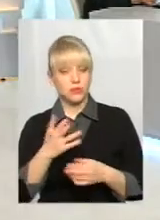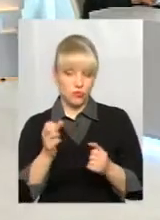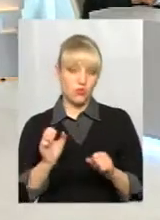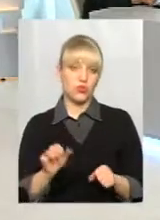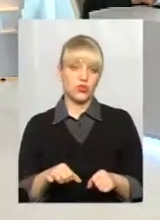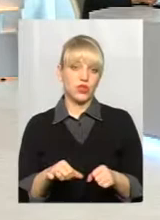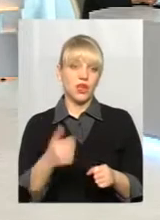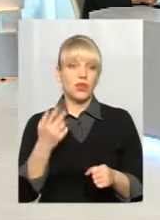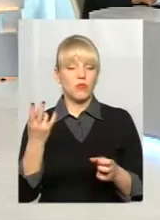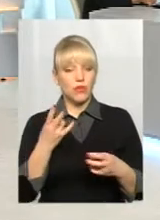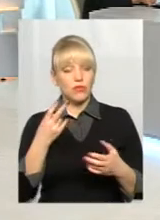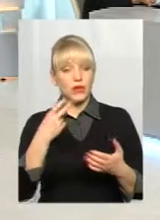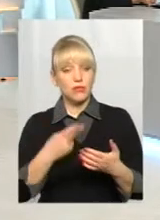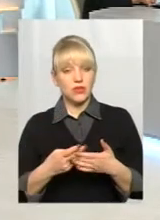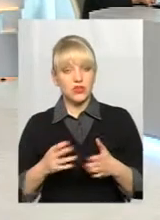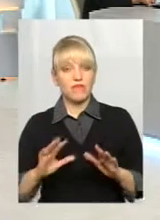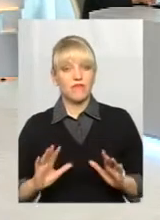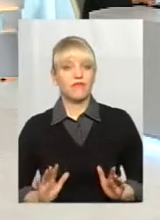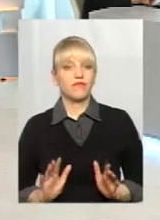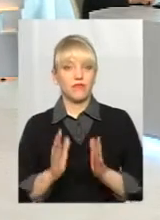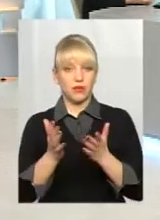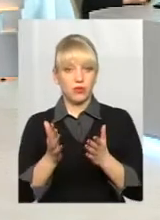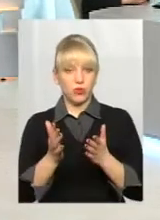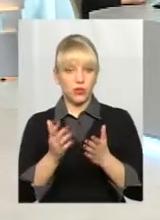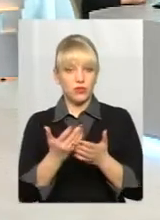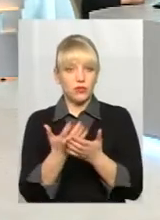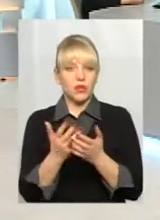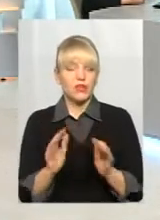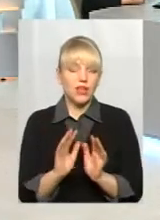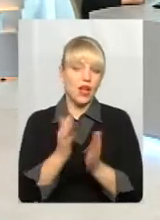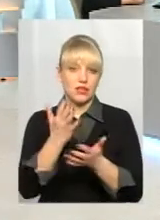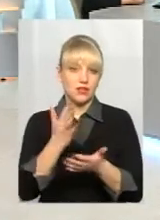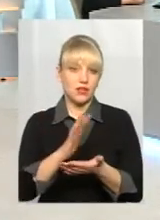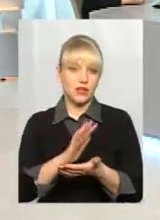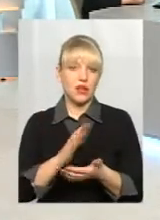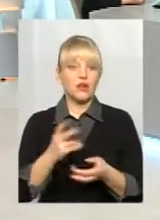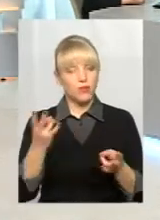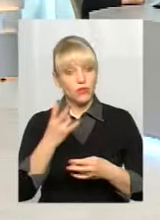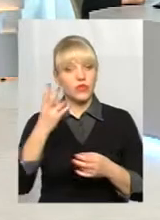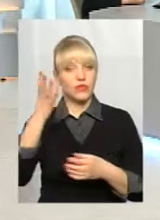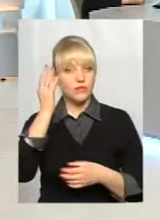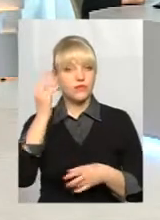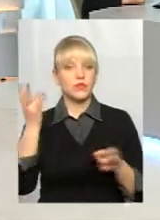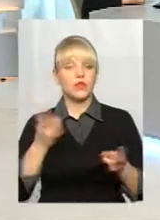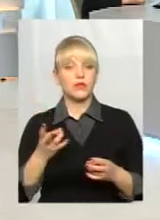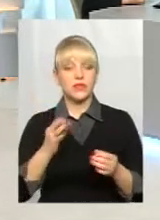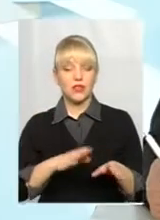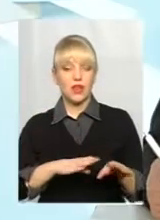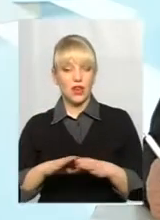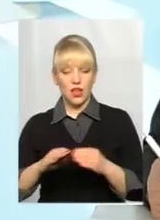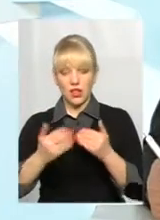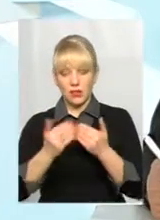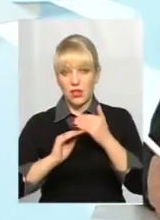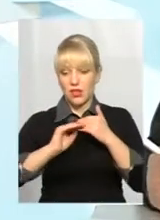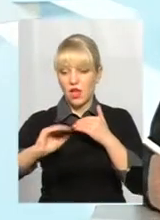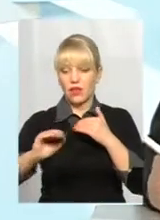Повинен проєктант передбачити випадок екстрений будь-який. Екстрений, да. Повинен. От. Це на рівній дорозі. А тут ще